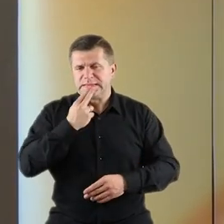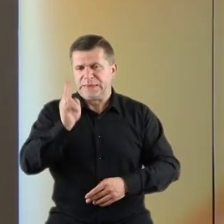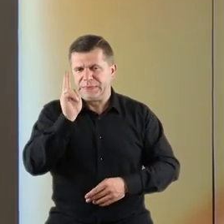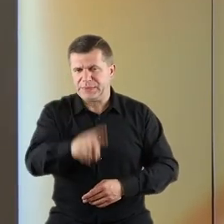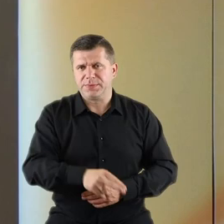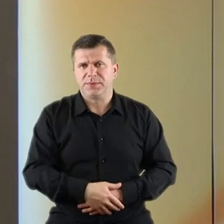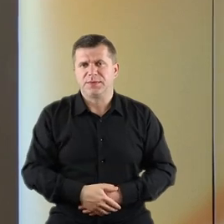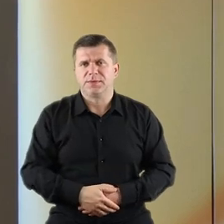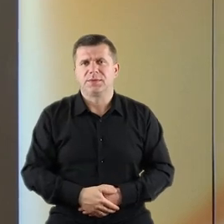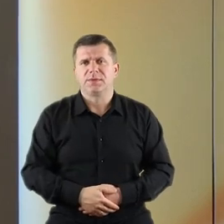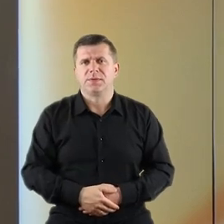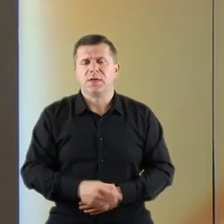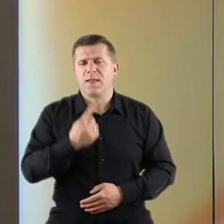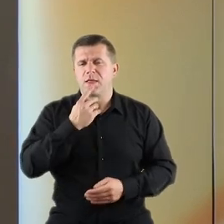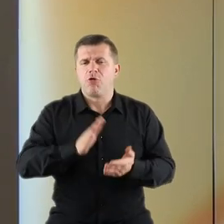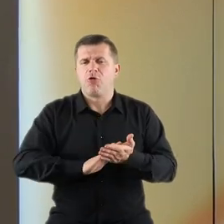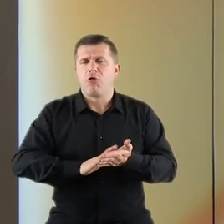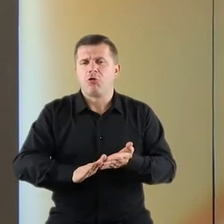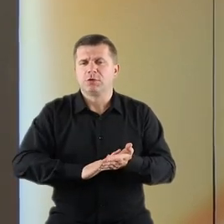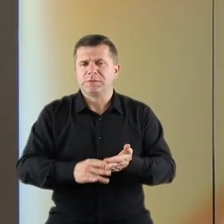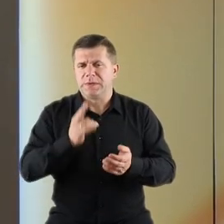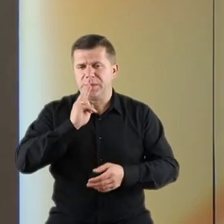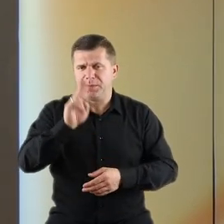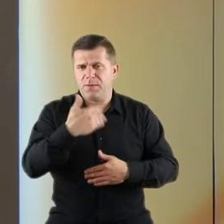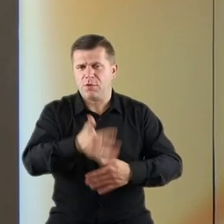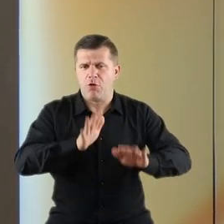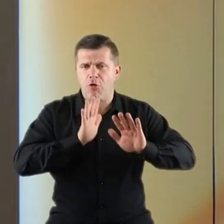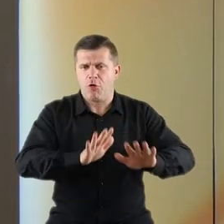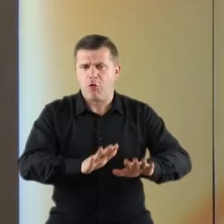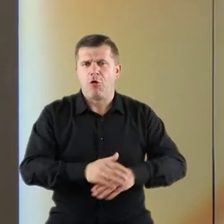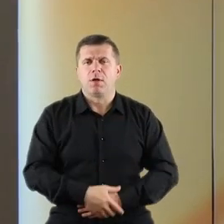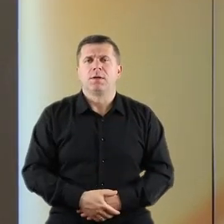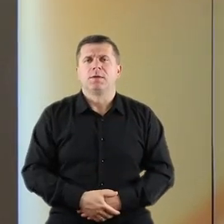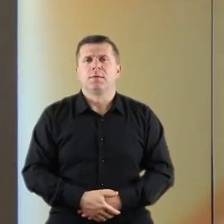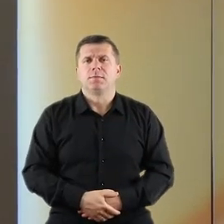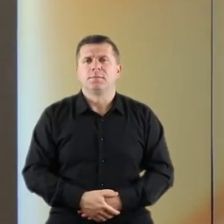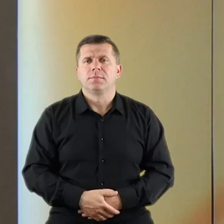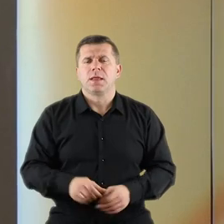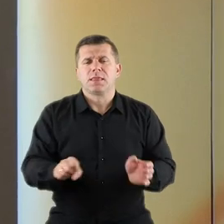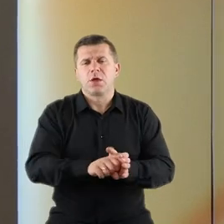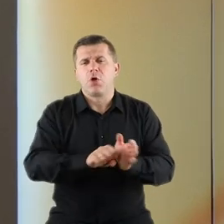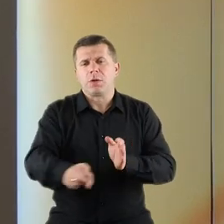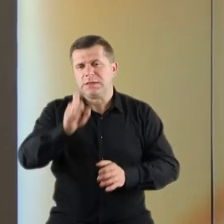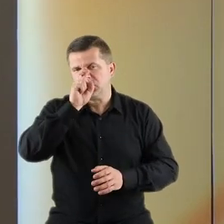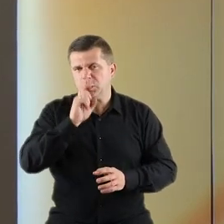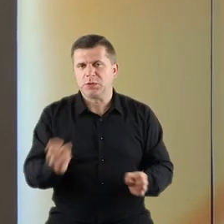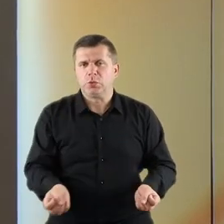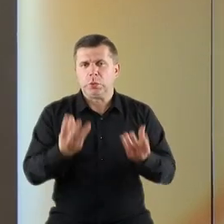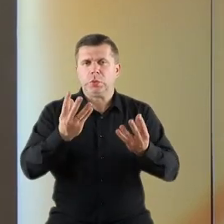własności oczyszczające spluwanie chroni spływającego od uroków ale też od złych duchów jak widzicie